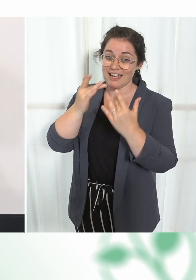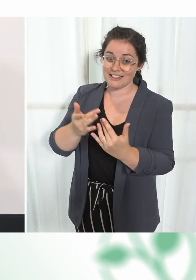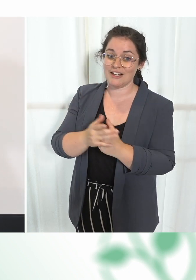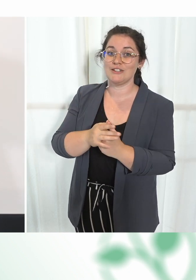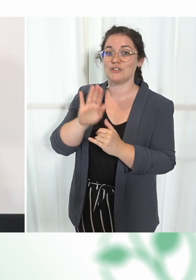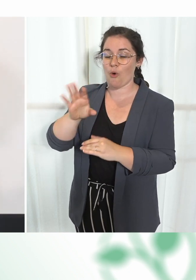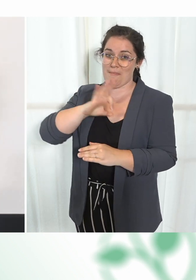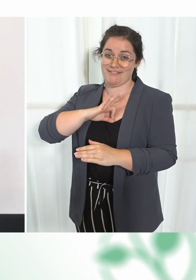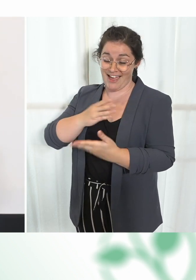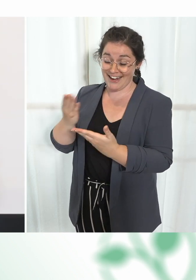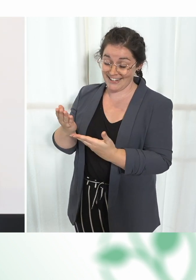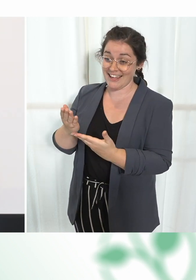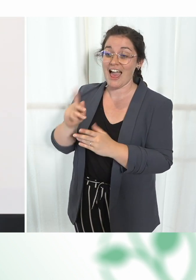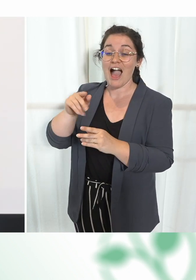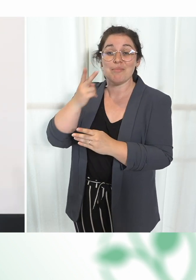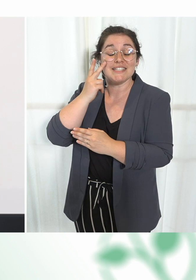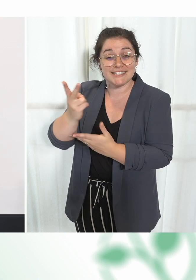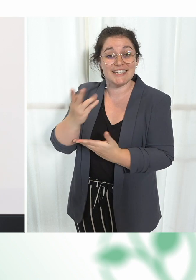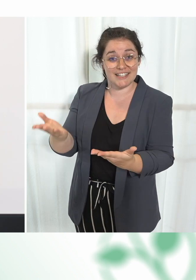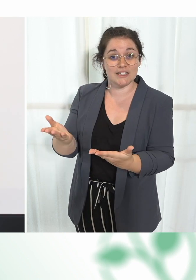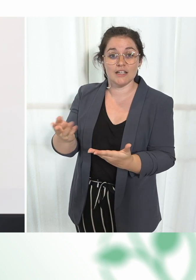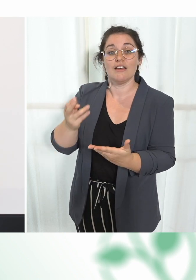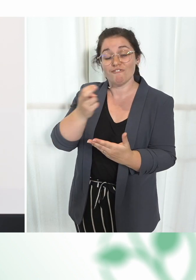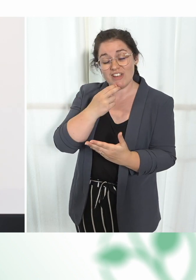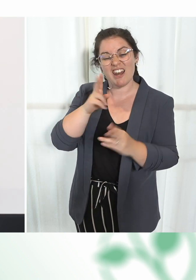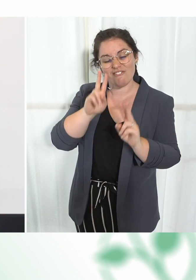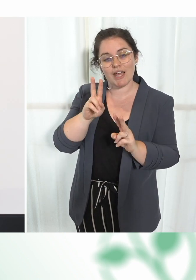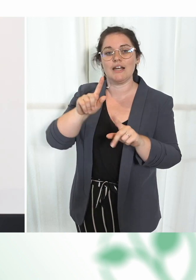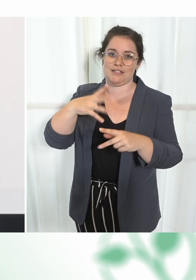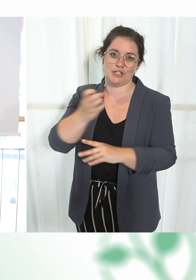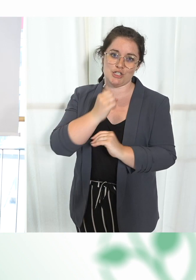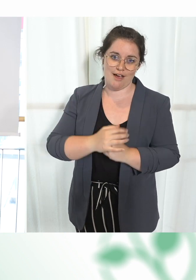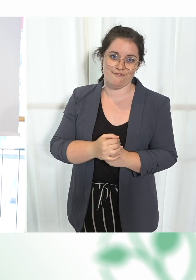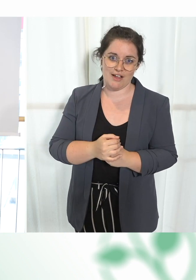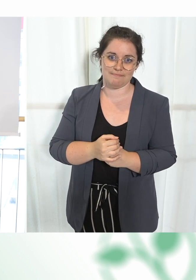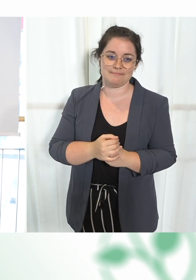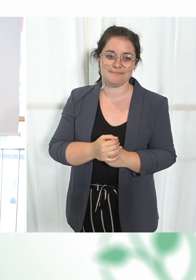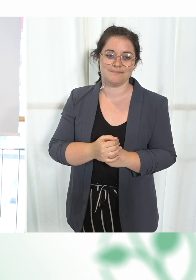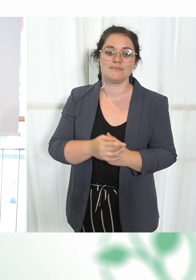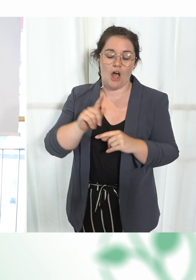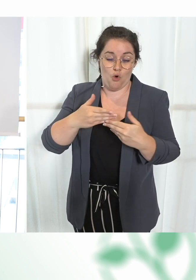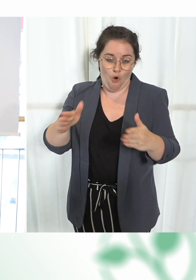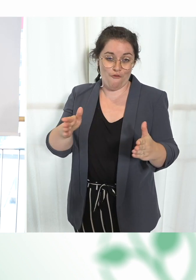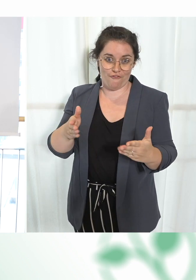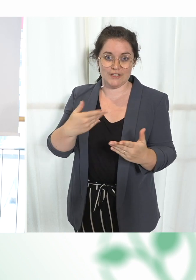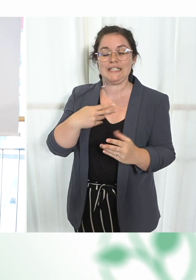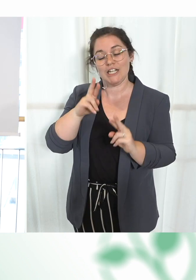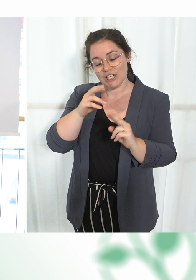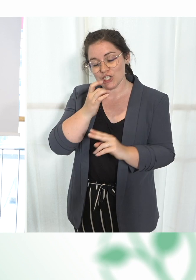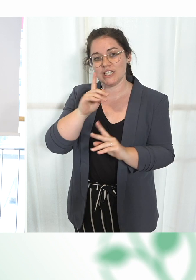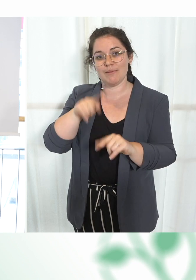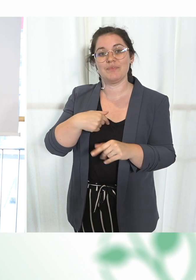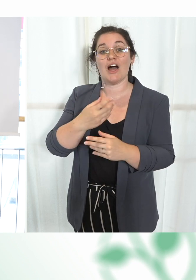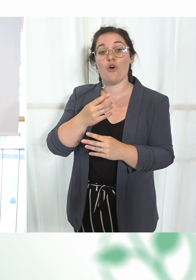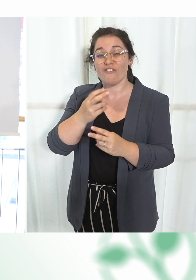zu Ihrer Medaille. Aber dann sieht man das. Wenn man wirklich will, dann schafft man das. Richtig, weil wenn man wirklich will, offen ist, also dann man nämlich auch die